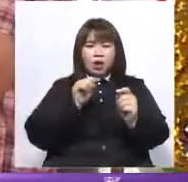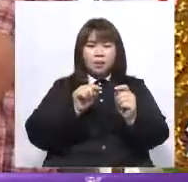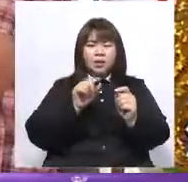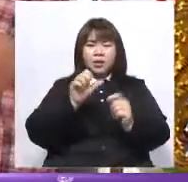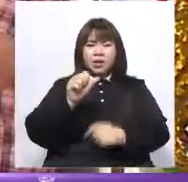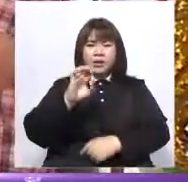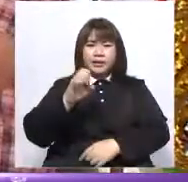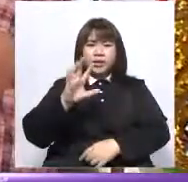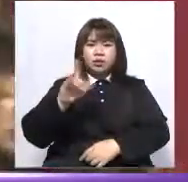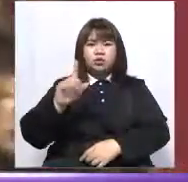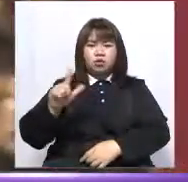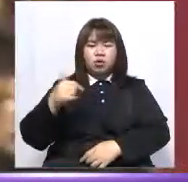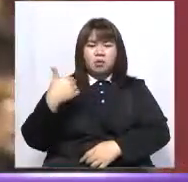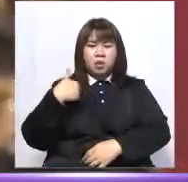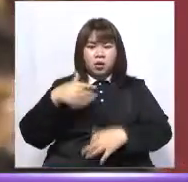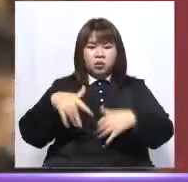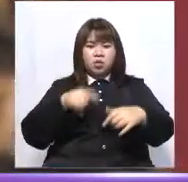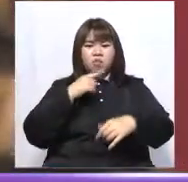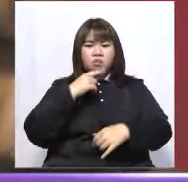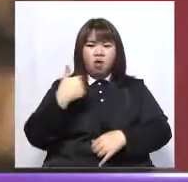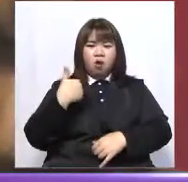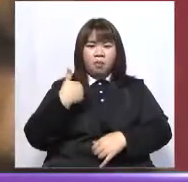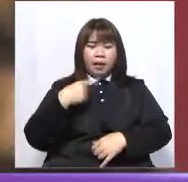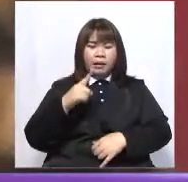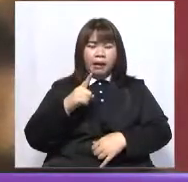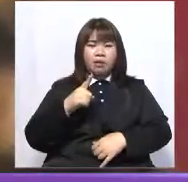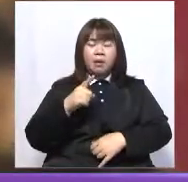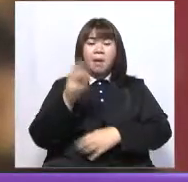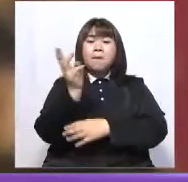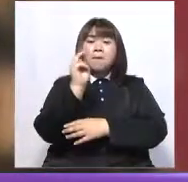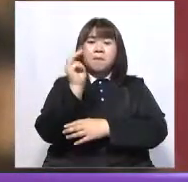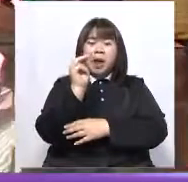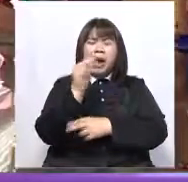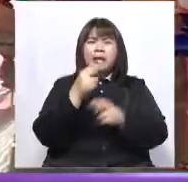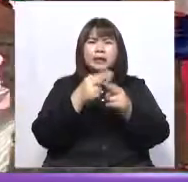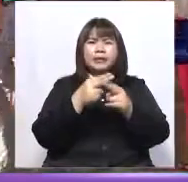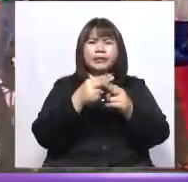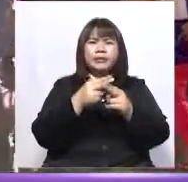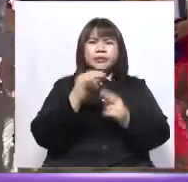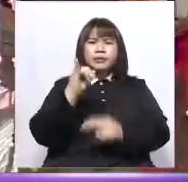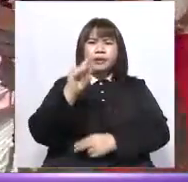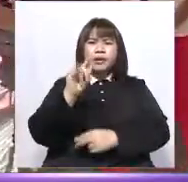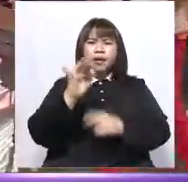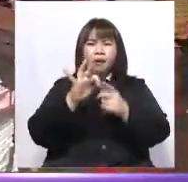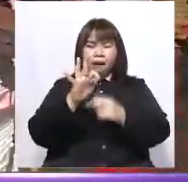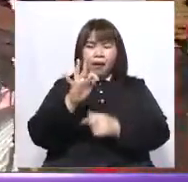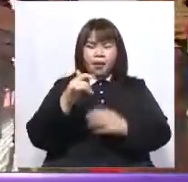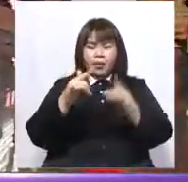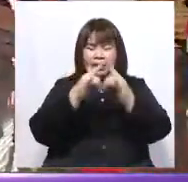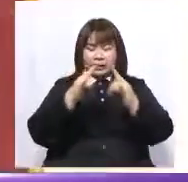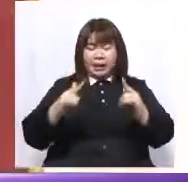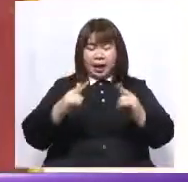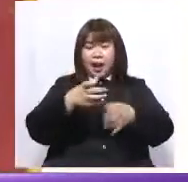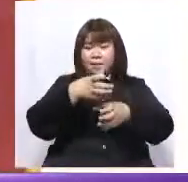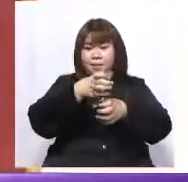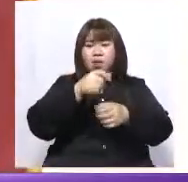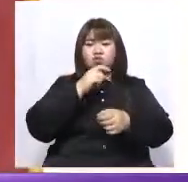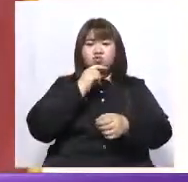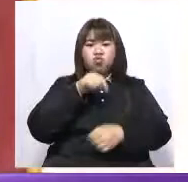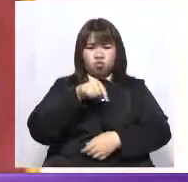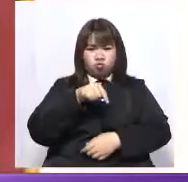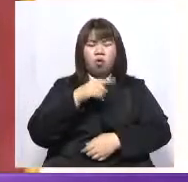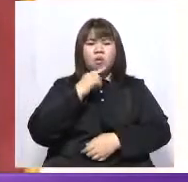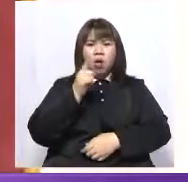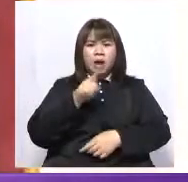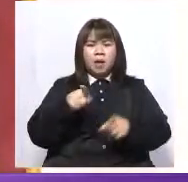างร่ำลือกันถึงความศักดิ์สิทธิ์ของหุ่นไม้เด็กชายแกะสลักชื่อว่าไอ้ไข่ที่ตั้งอยู่ภายในศาลวัดเจดีย์นี่แหละครับเขาเชื่อกันว่